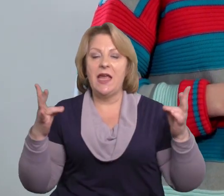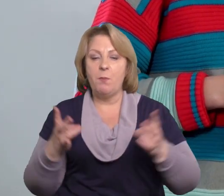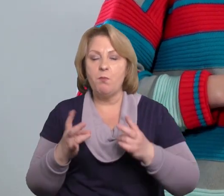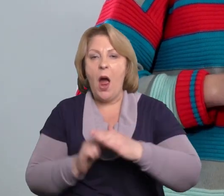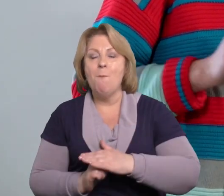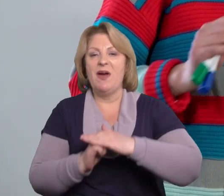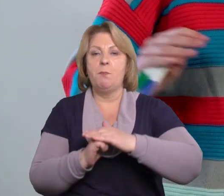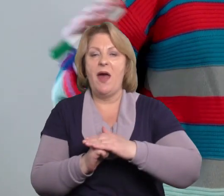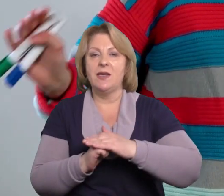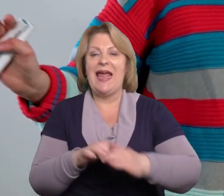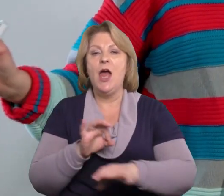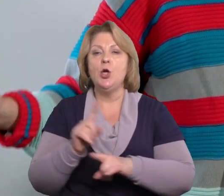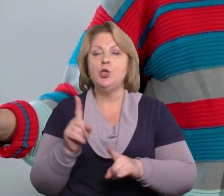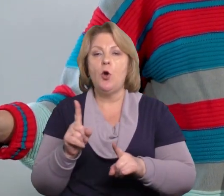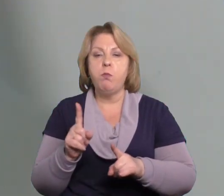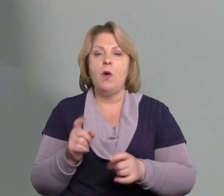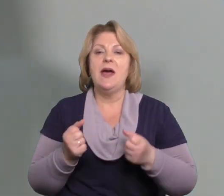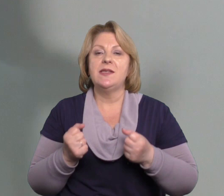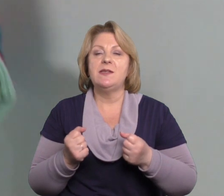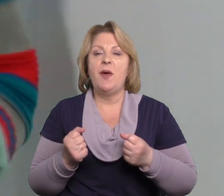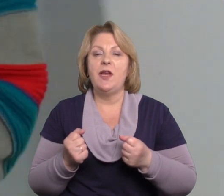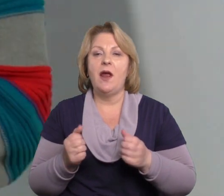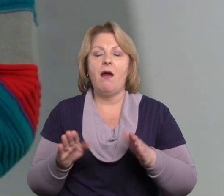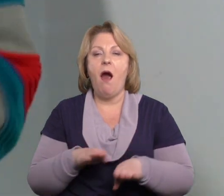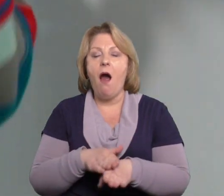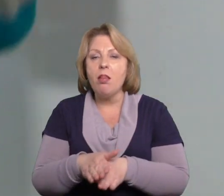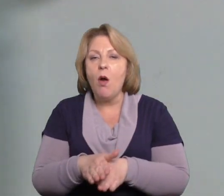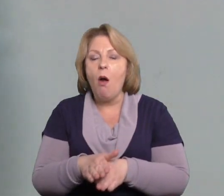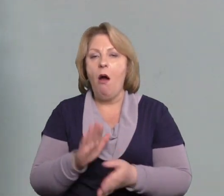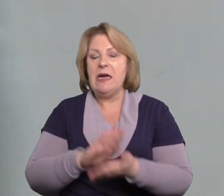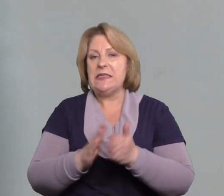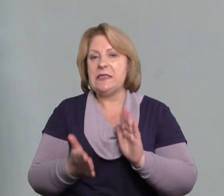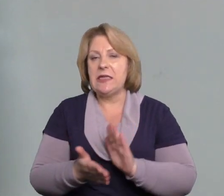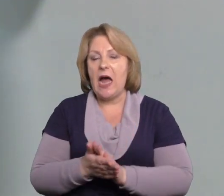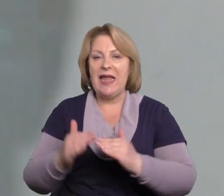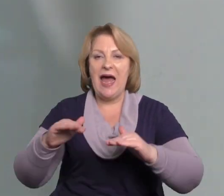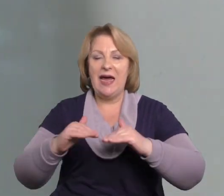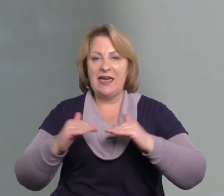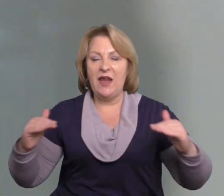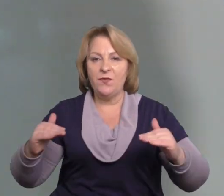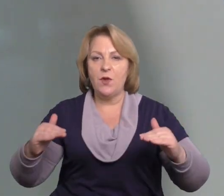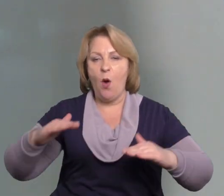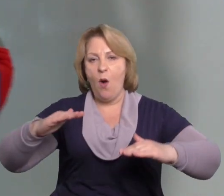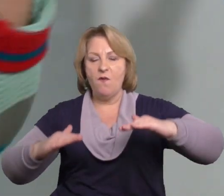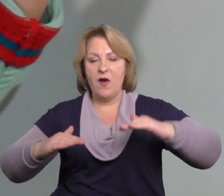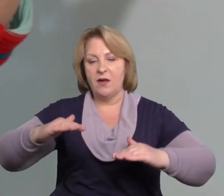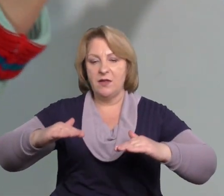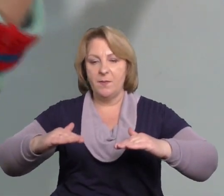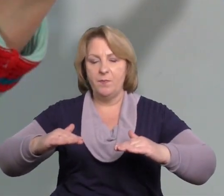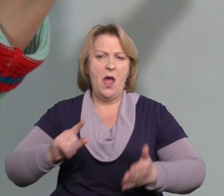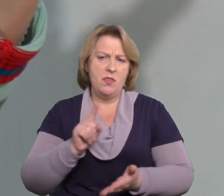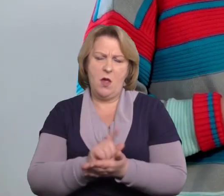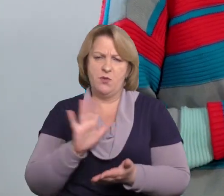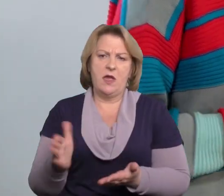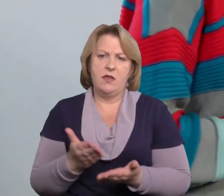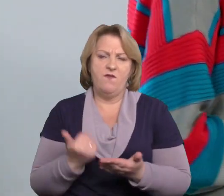підперти тіло, щоб воно зберігало стан рівноваги. Так. Отже, силу тяжіння ми завжди маємо відраховувати від